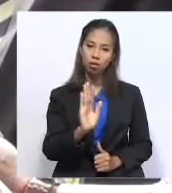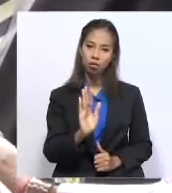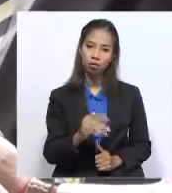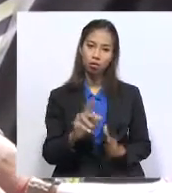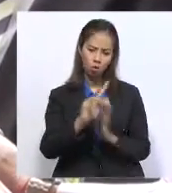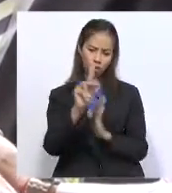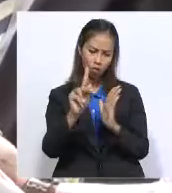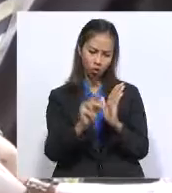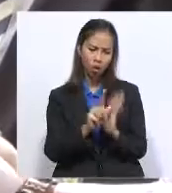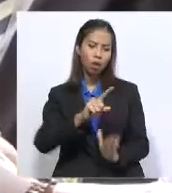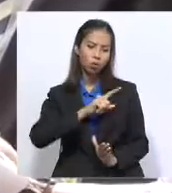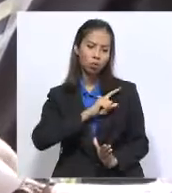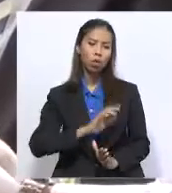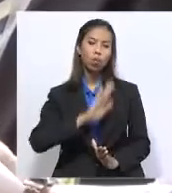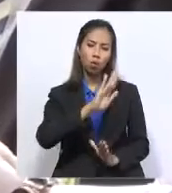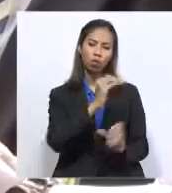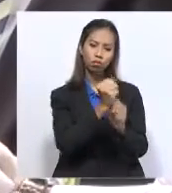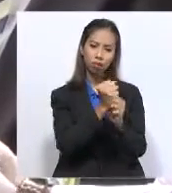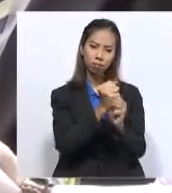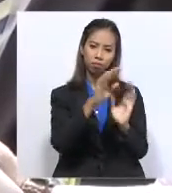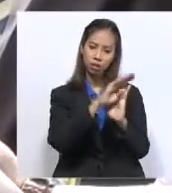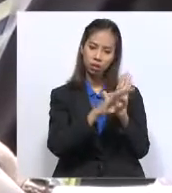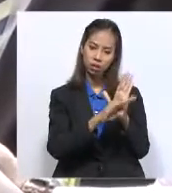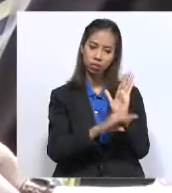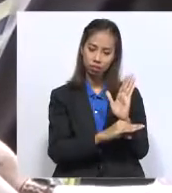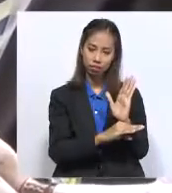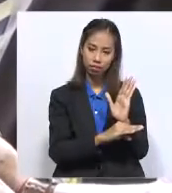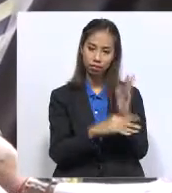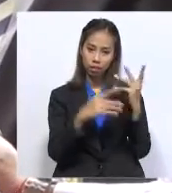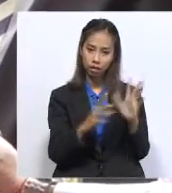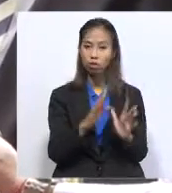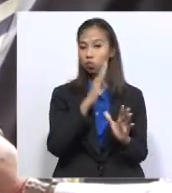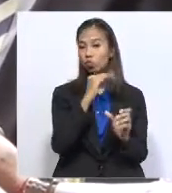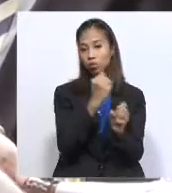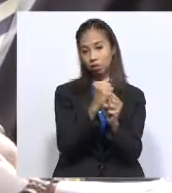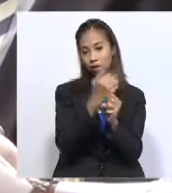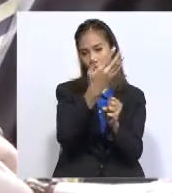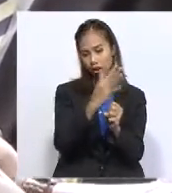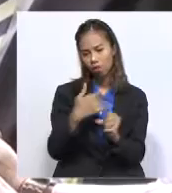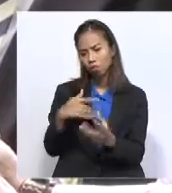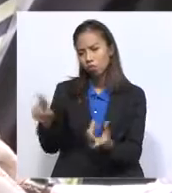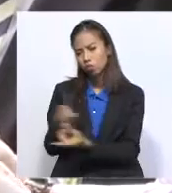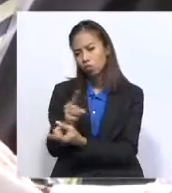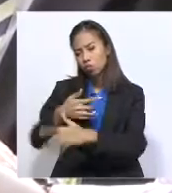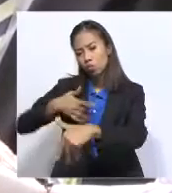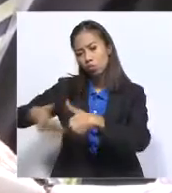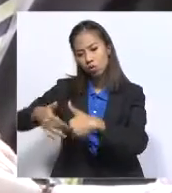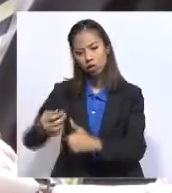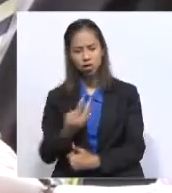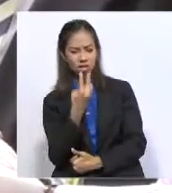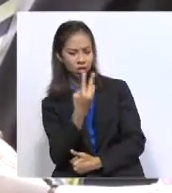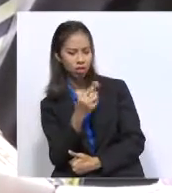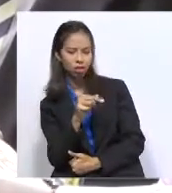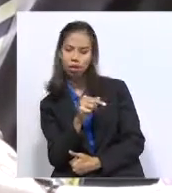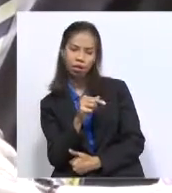ามกฎหมายก็ต้องทำไปเมื่อทำไปแล้วประชาชนสังคมคิดว่ารุนแรง